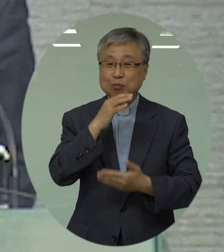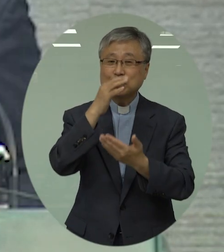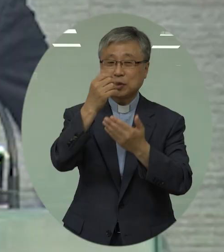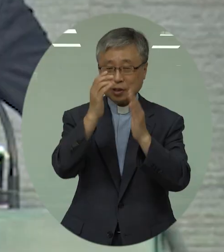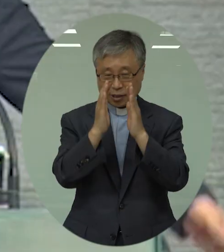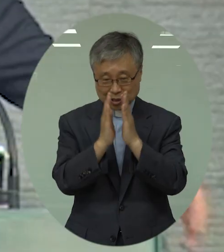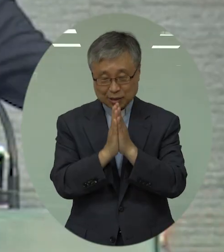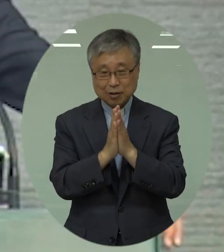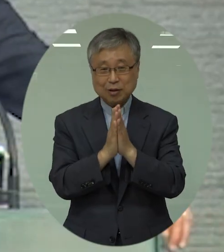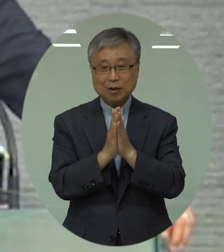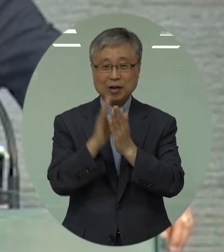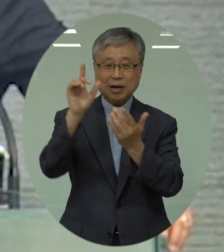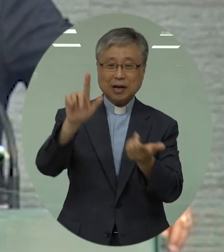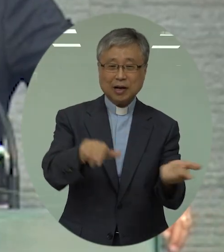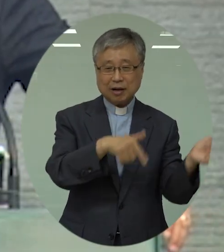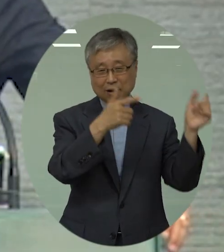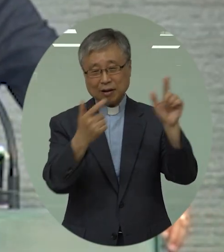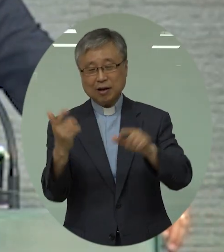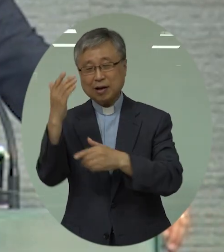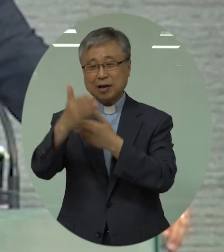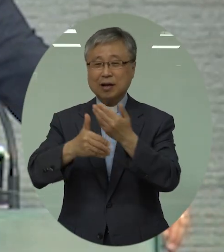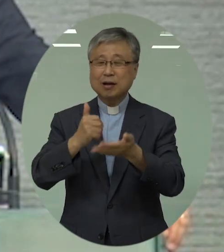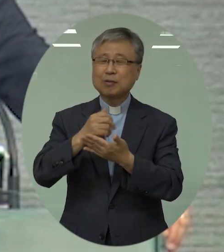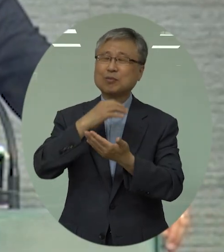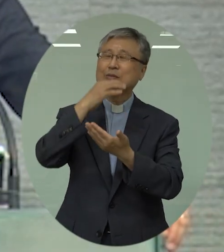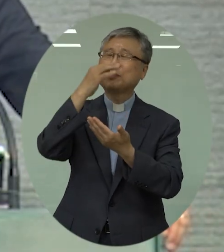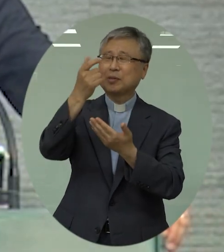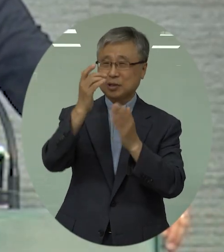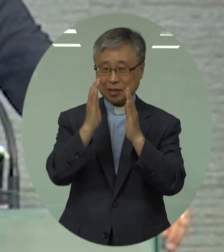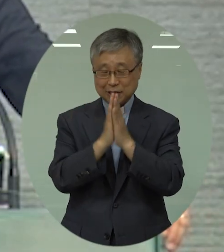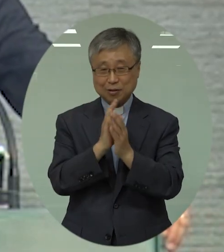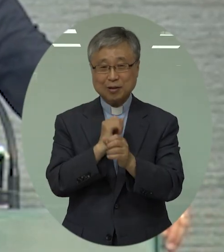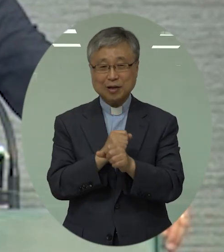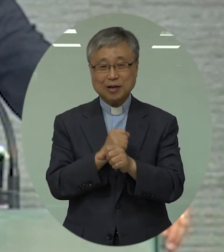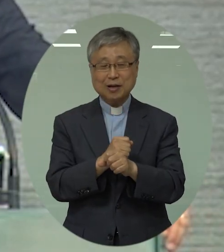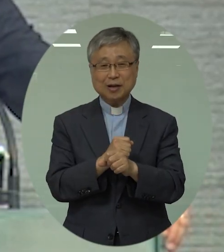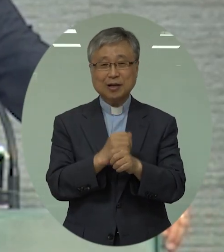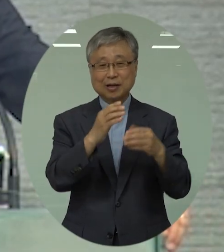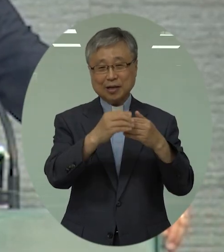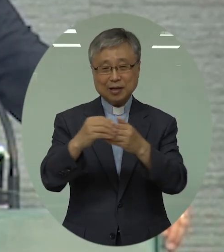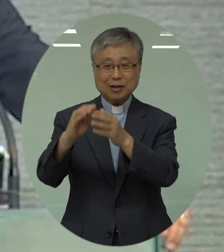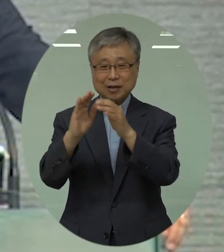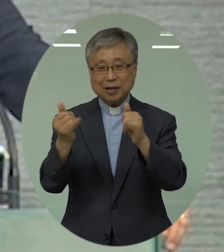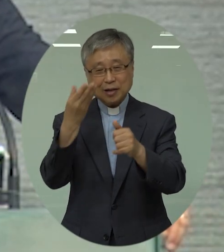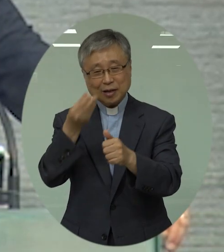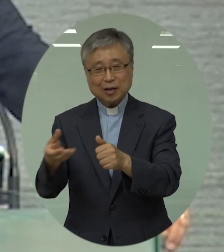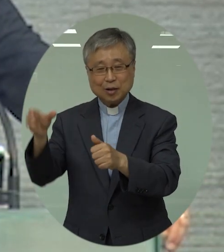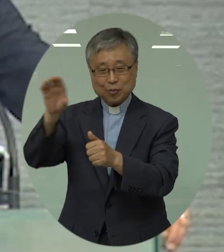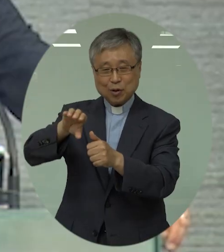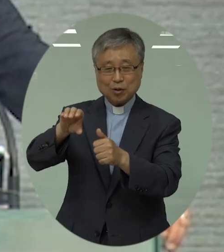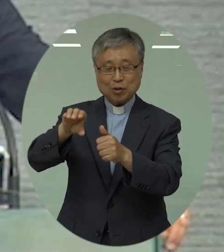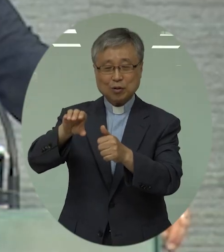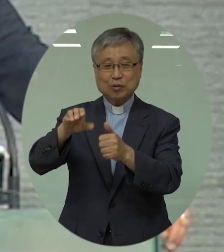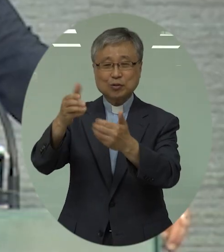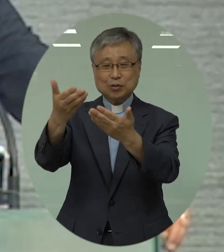기도옥구라는 것은 하루 종일 그 하나님을 부르면서 기도하는 거예요. 저는 지도자를 기름 부어 세우시는